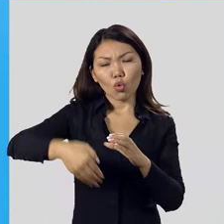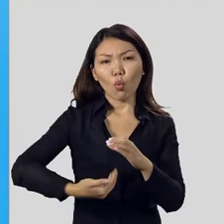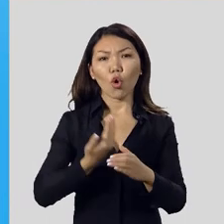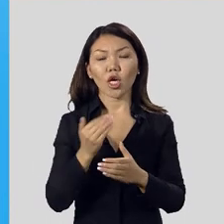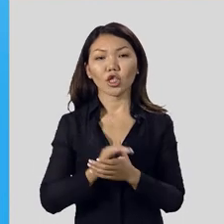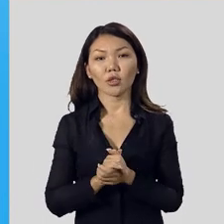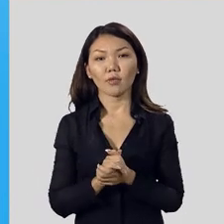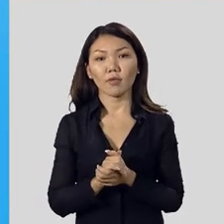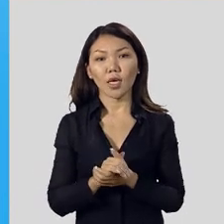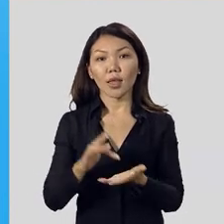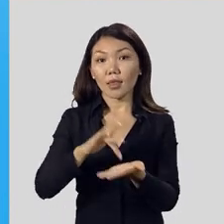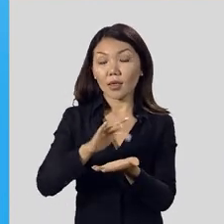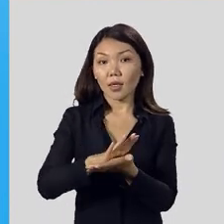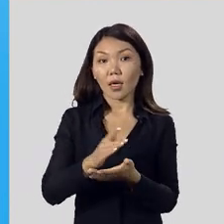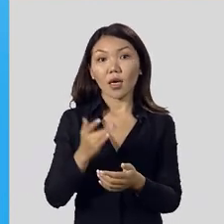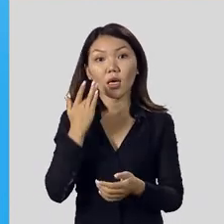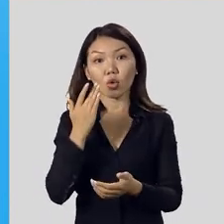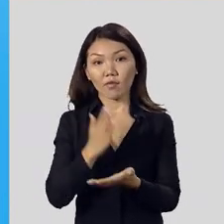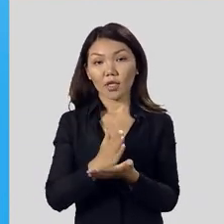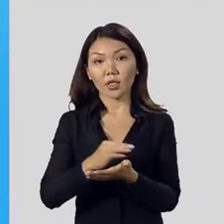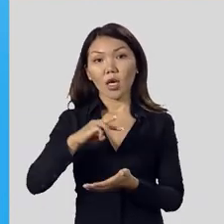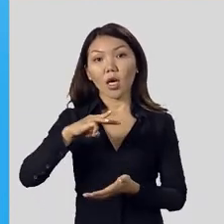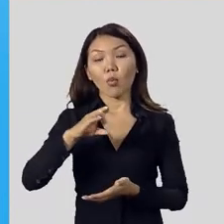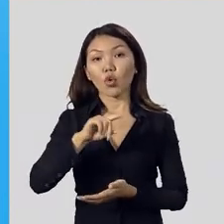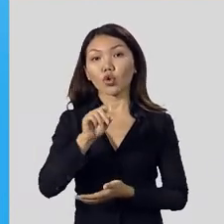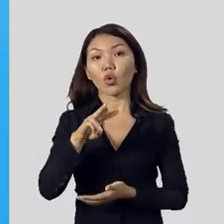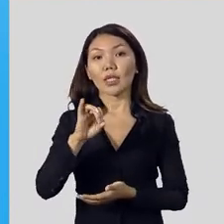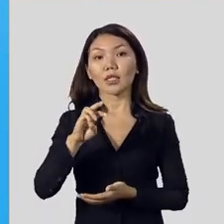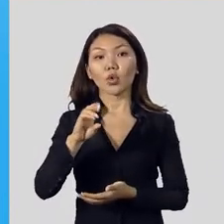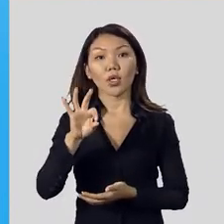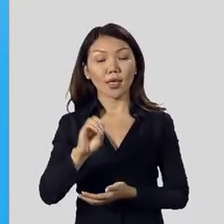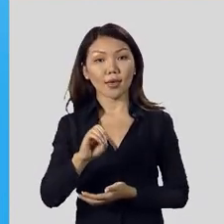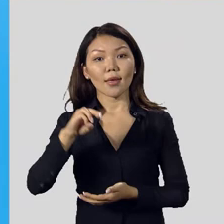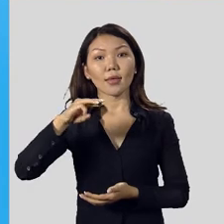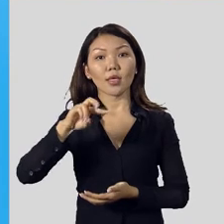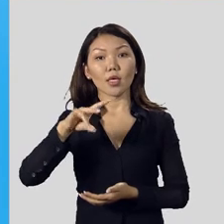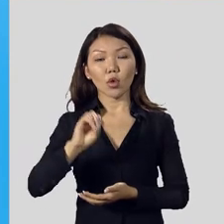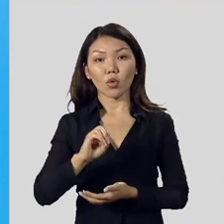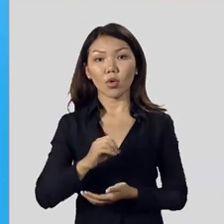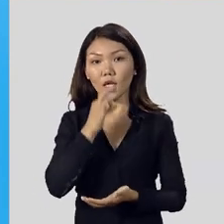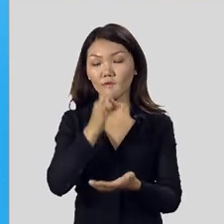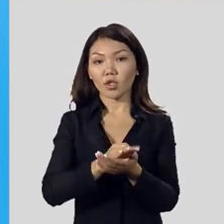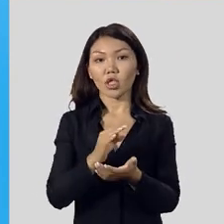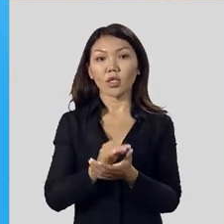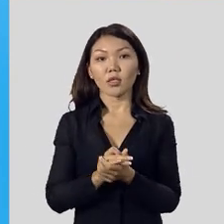лежит мозолистое тело, отвечающее за слаженную работу полушарий.